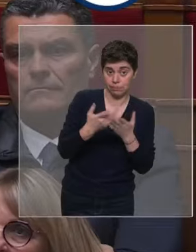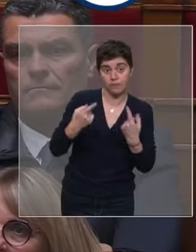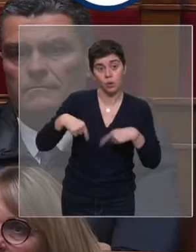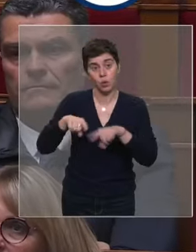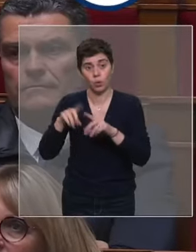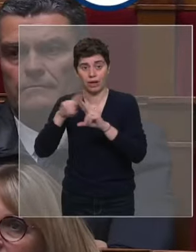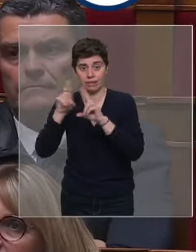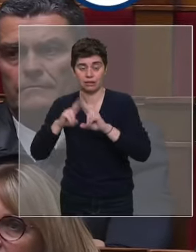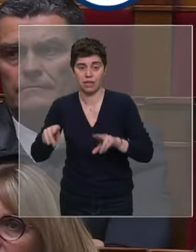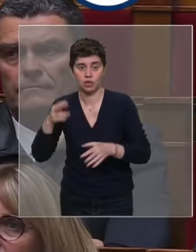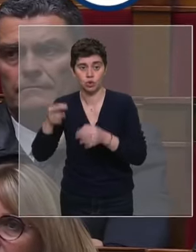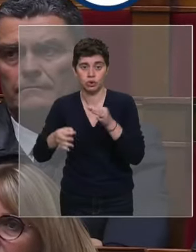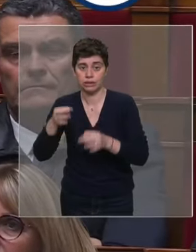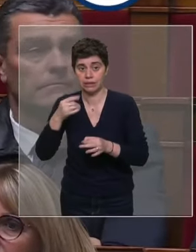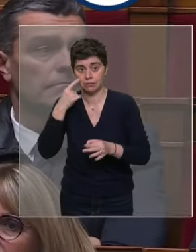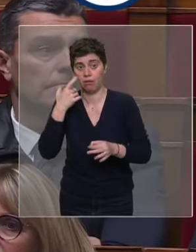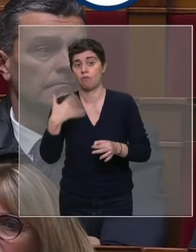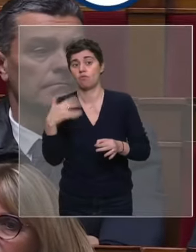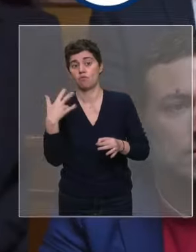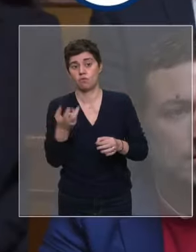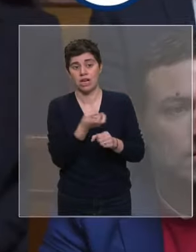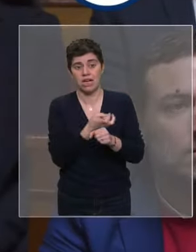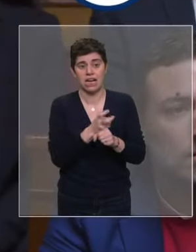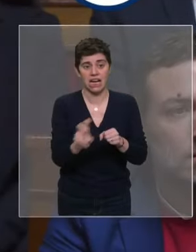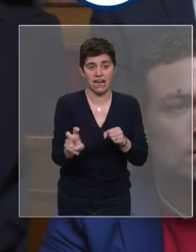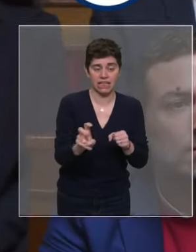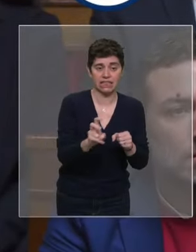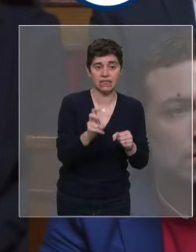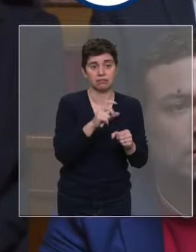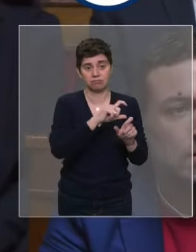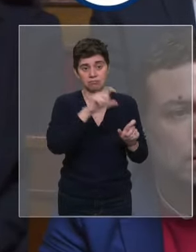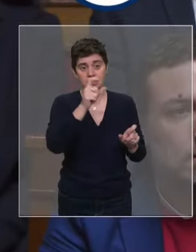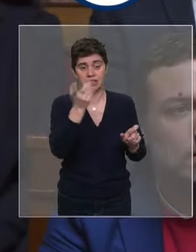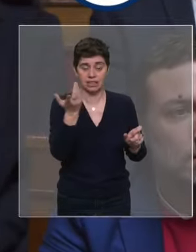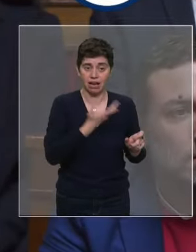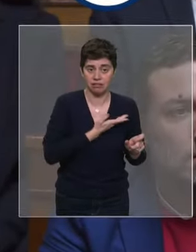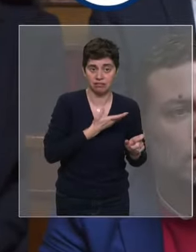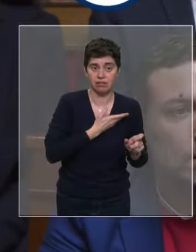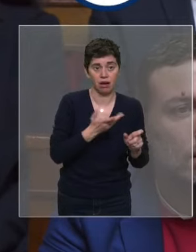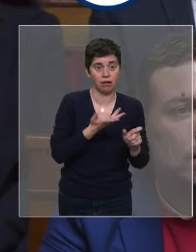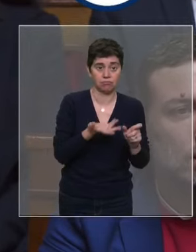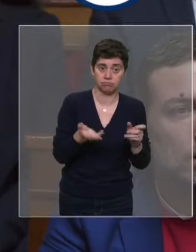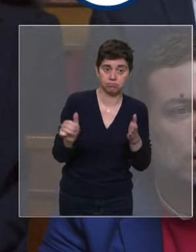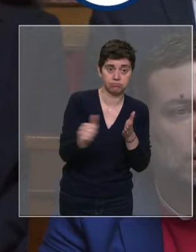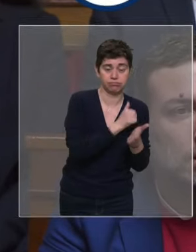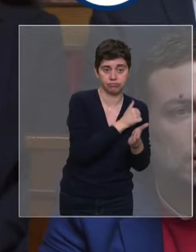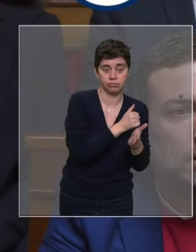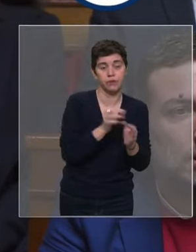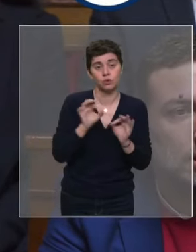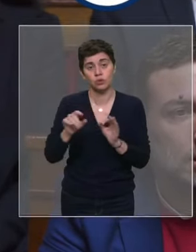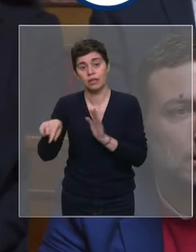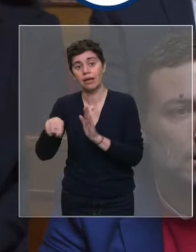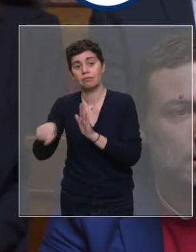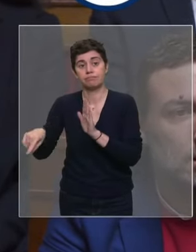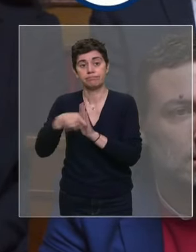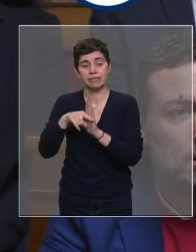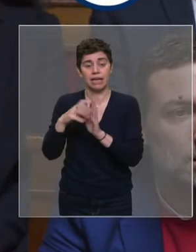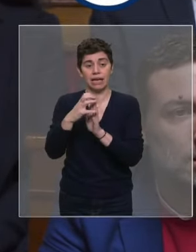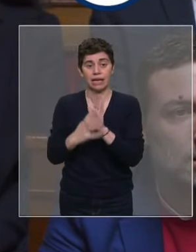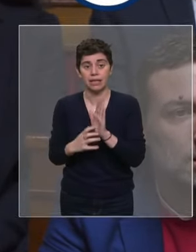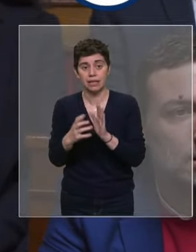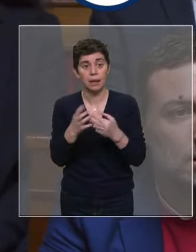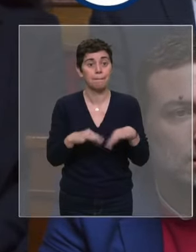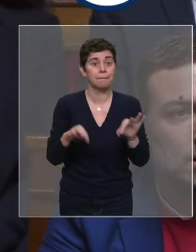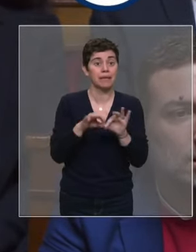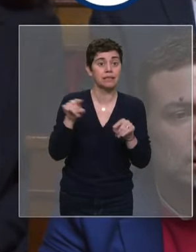justice a reconnu un risque de génocide plausible à Gaza. Par ailleurs, elle a dans son arrêt ordonné aux États tiers de